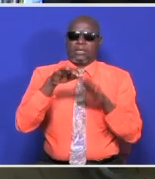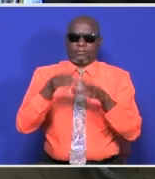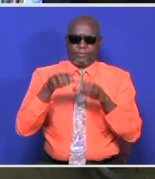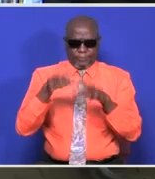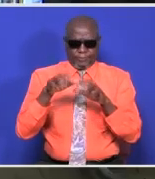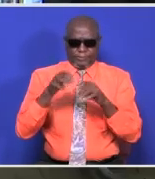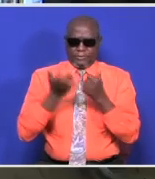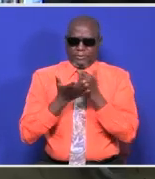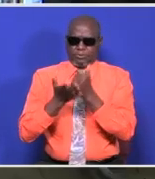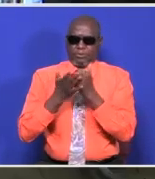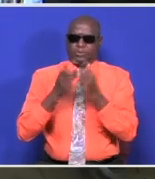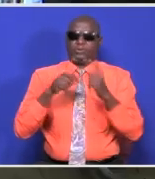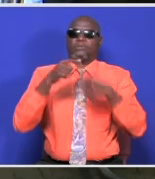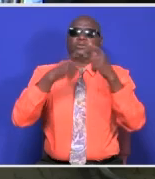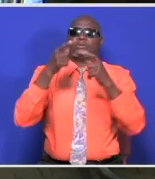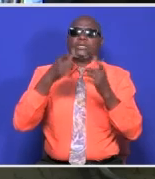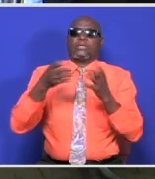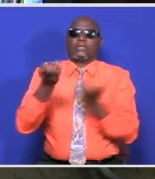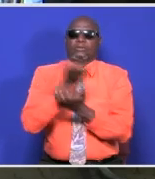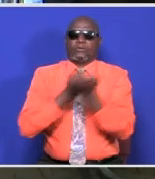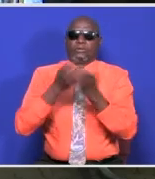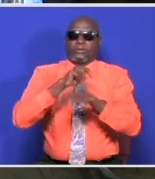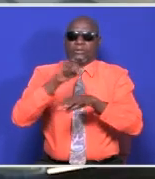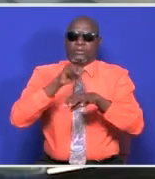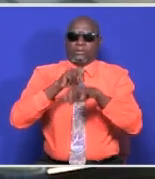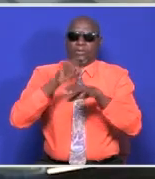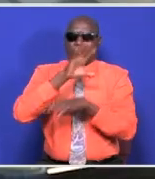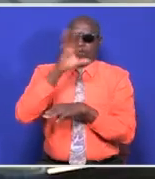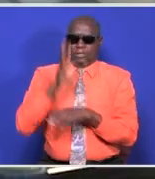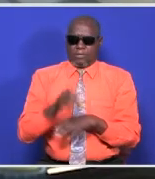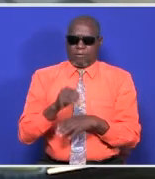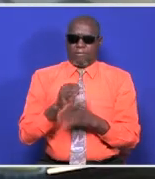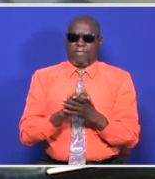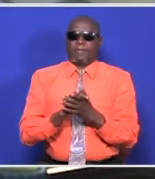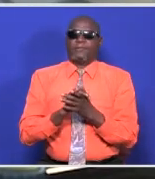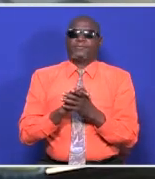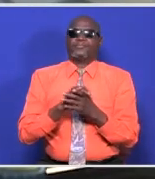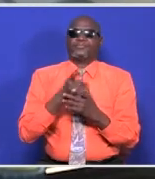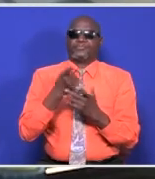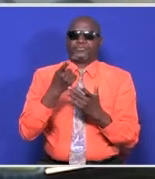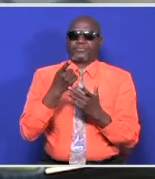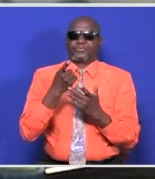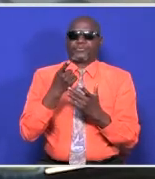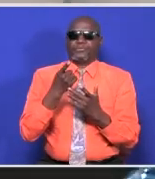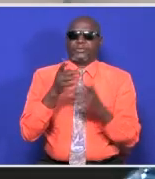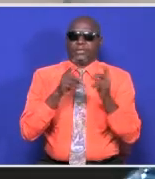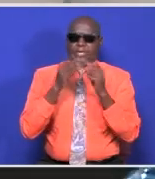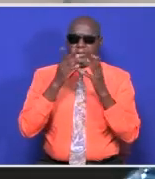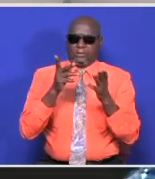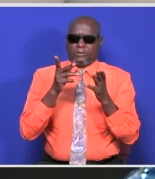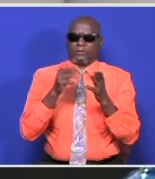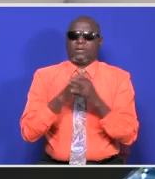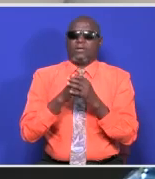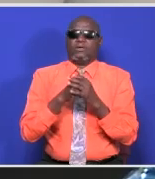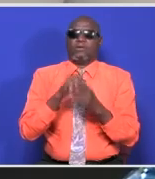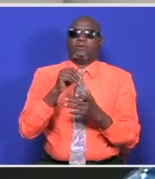kusaidia maendeleo ya jumla kiuchumi ya mataifa ya Afrika. Kulingana na mkurugenzi wa kilimo na mazingira ya